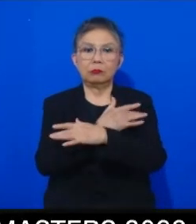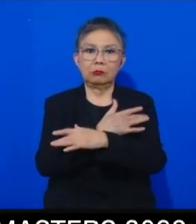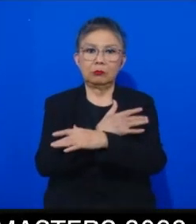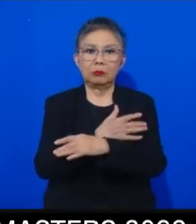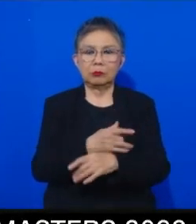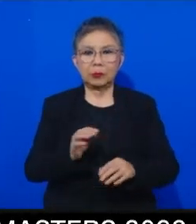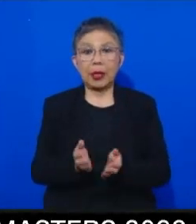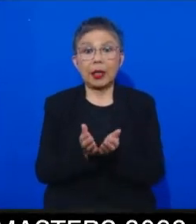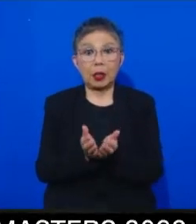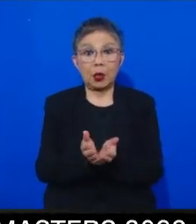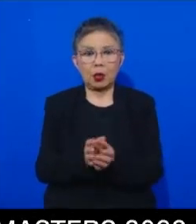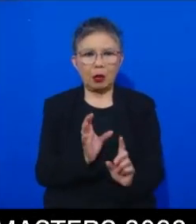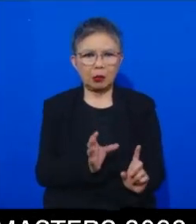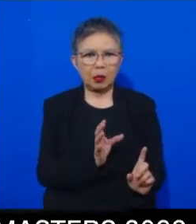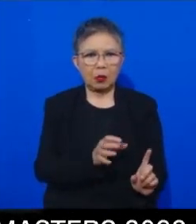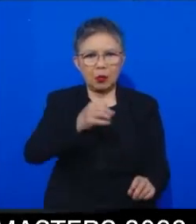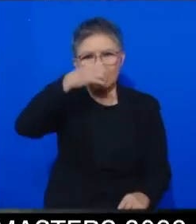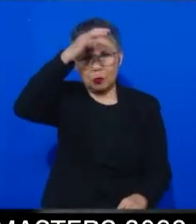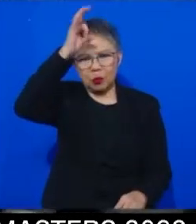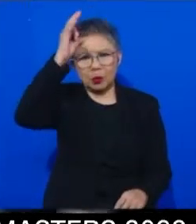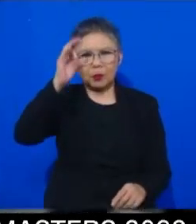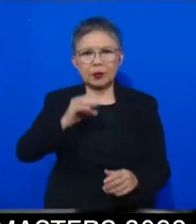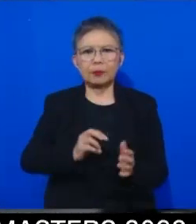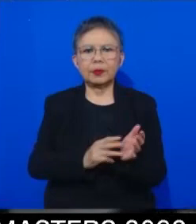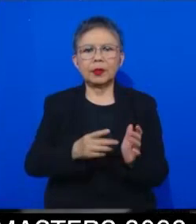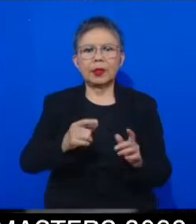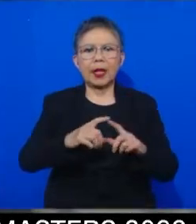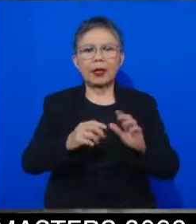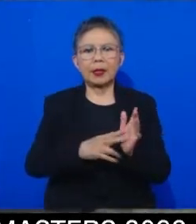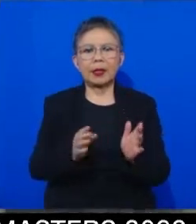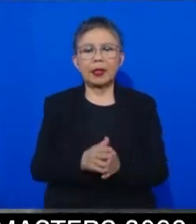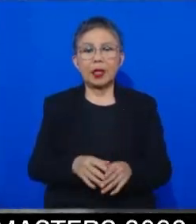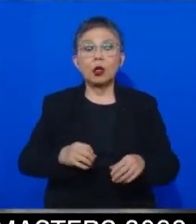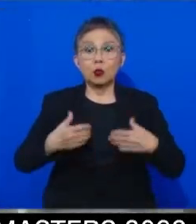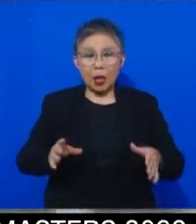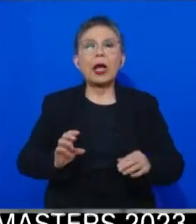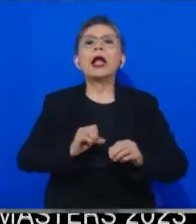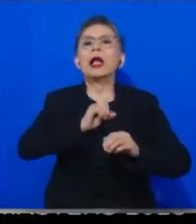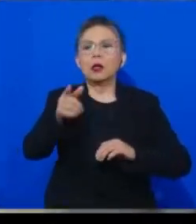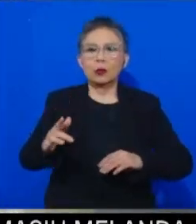speedboat dan dikawal kepolisian Polres Meranti sebelum diterbangkan ke Jakarta.